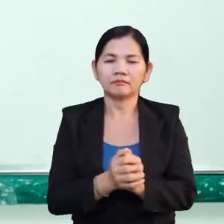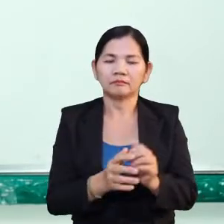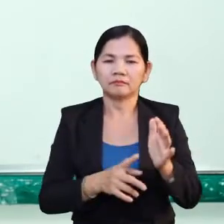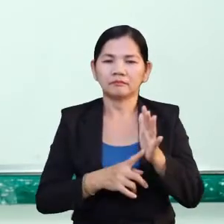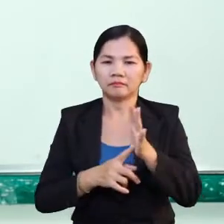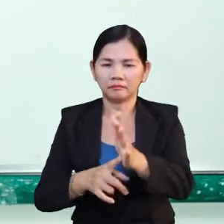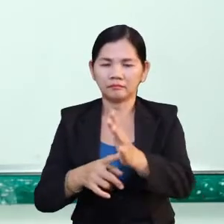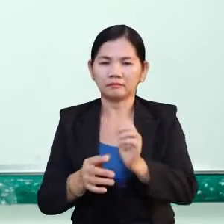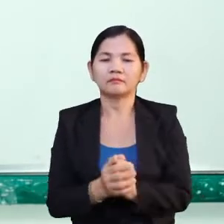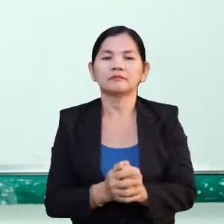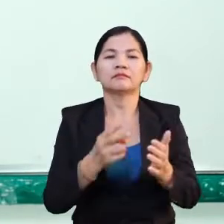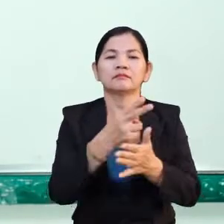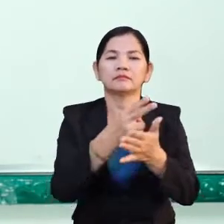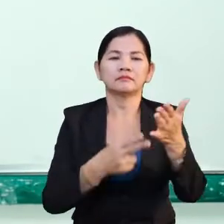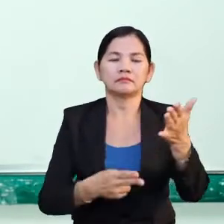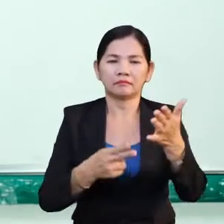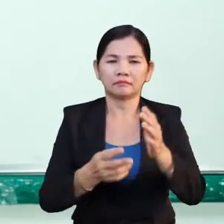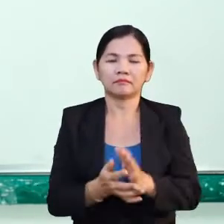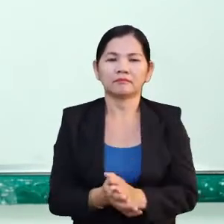នេះជាអ្វីដែរកូន